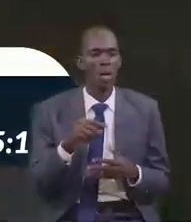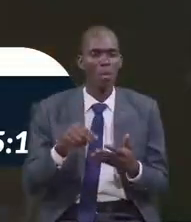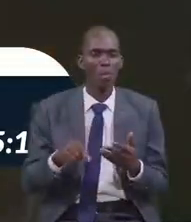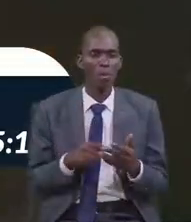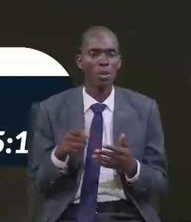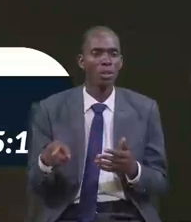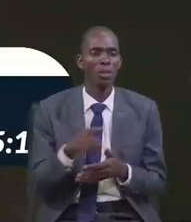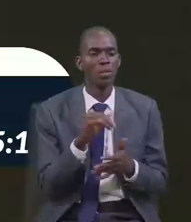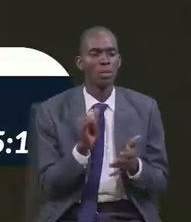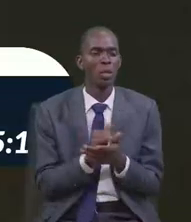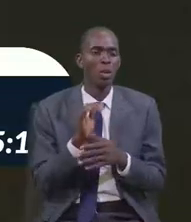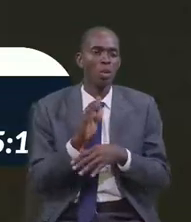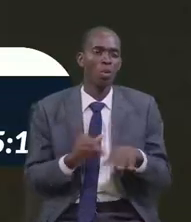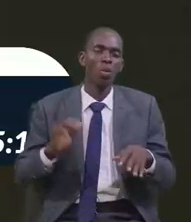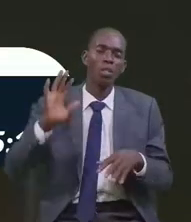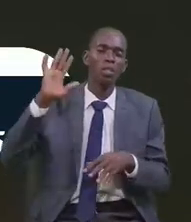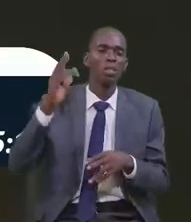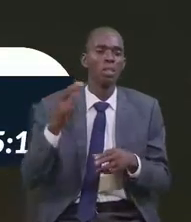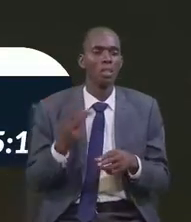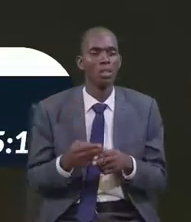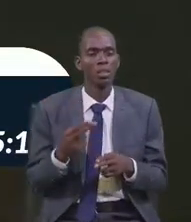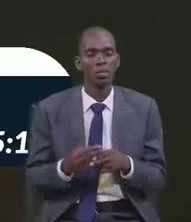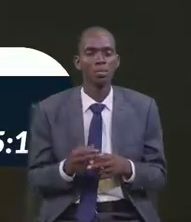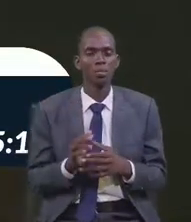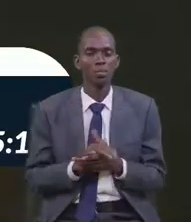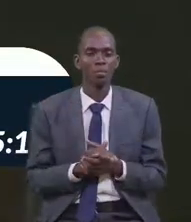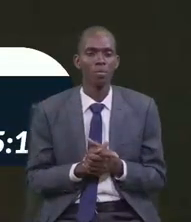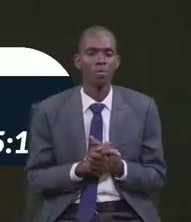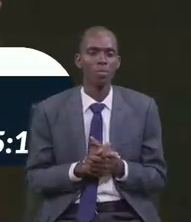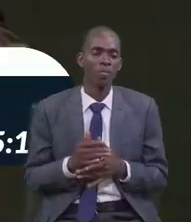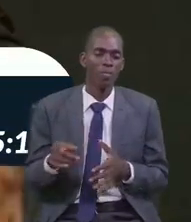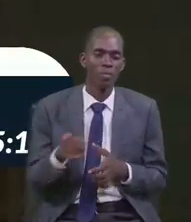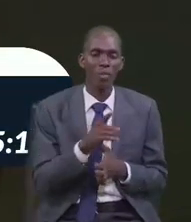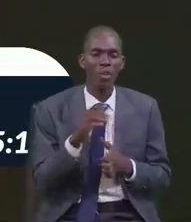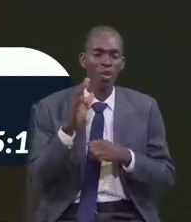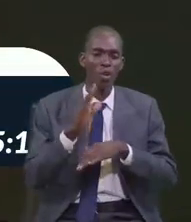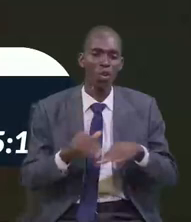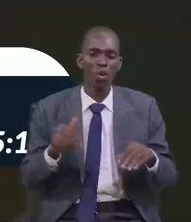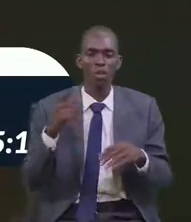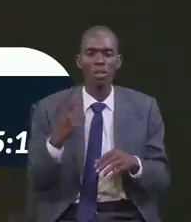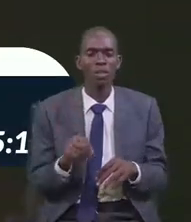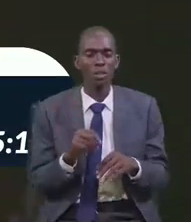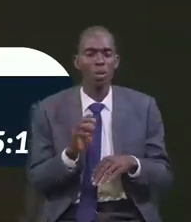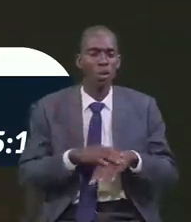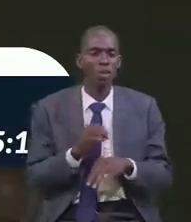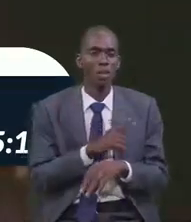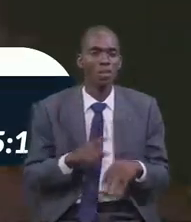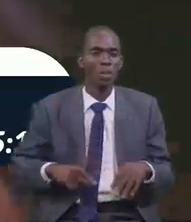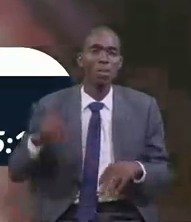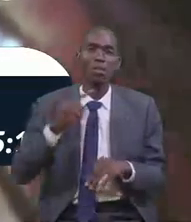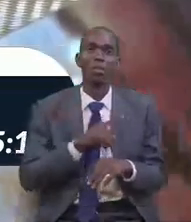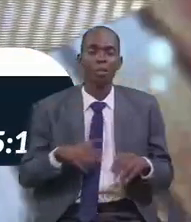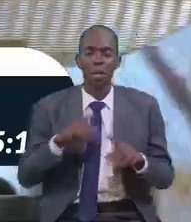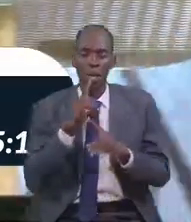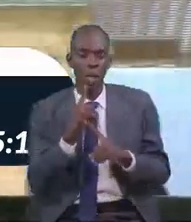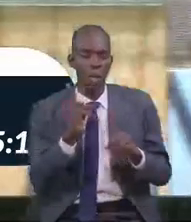verset 6. Moïse et Aaron parmi ses sacrificateurs et Samuel parmi eux qui invoquaient son nom,